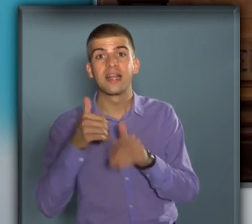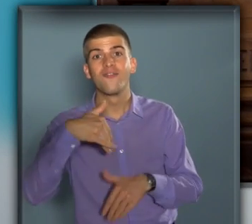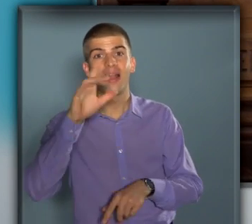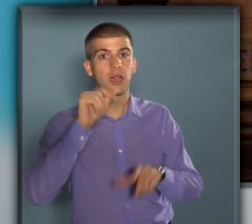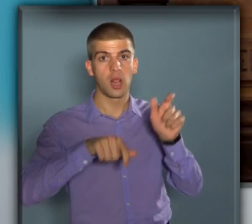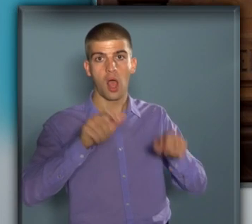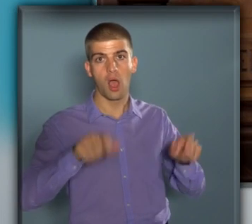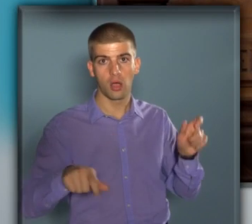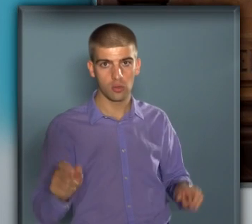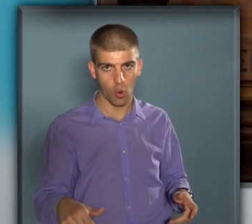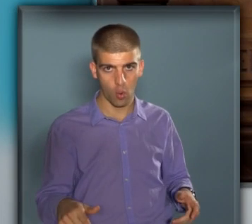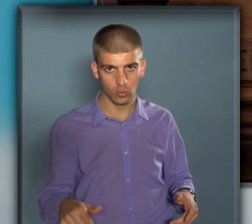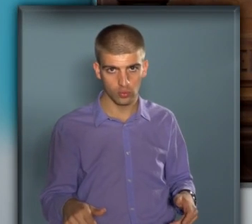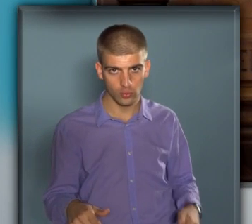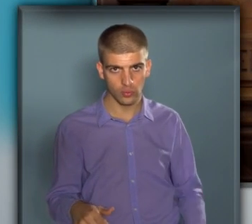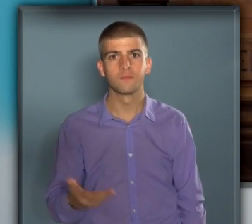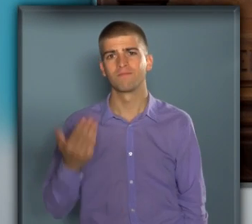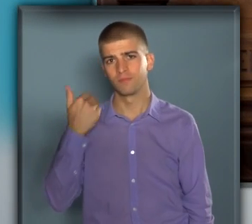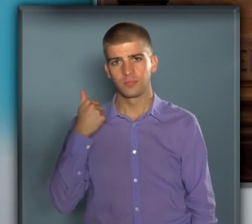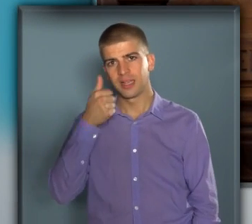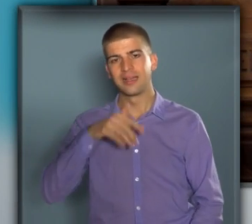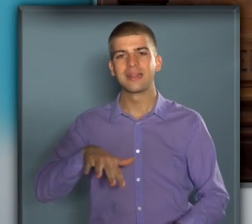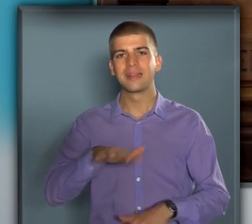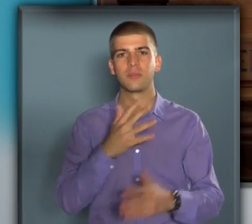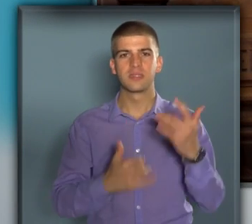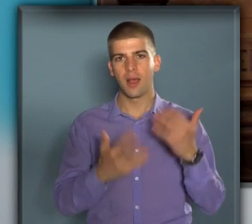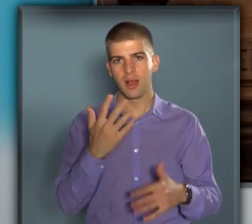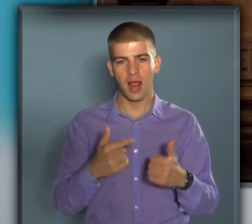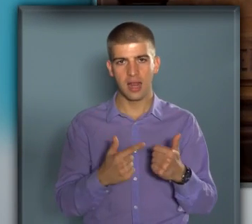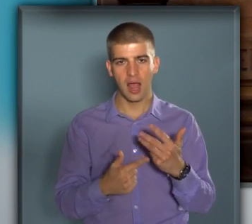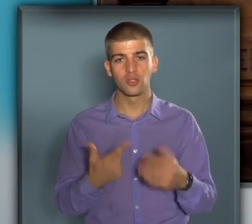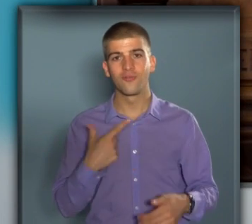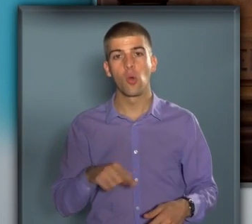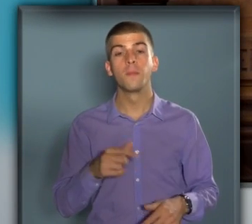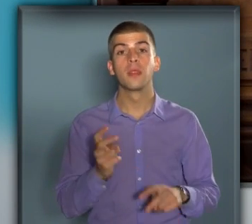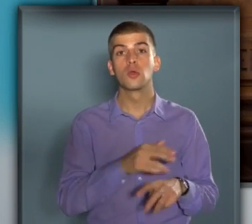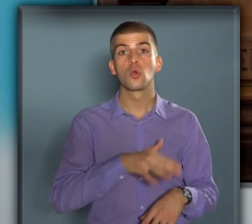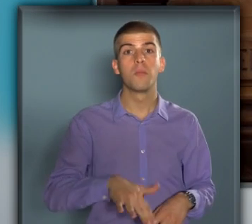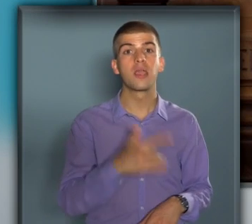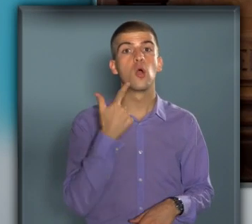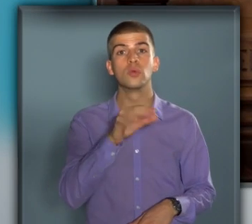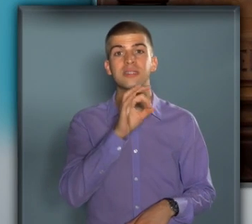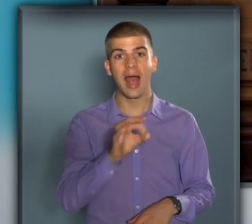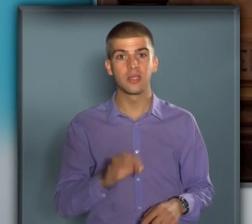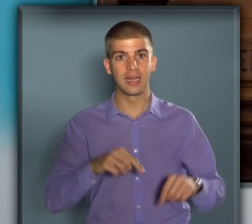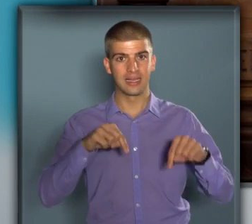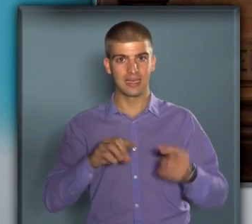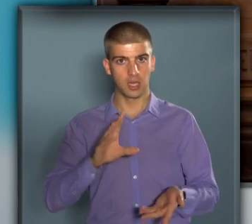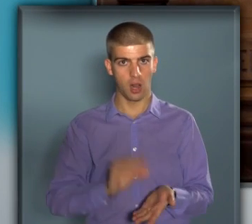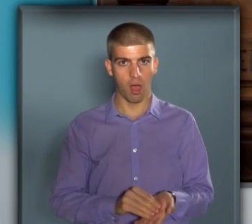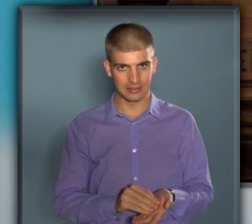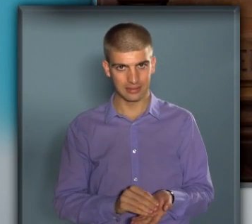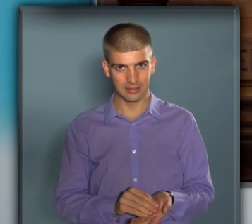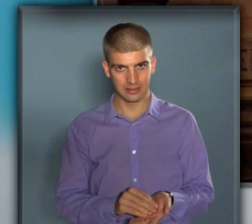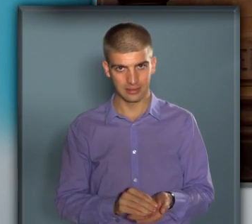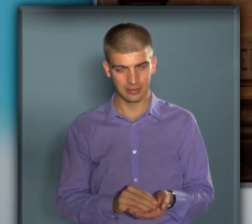Az 1870-es népszámlálási eredmények szerint a kőbányaiak mindössze 20%-a volt helyben lakó,